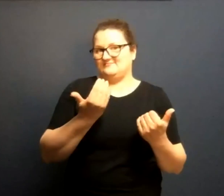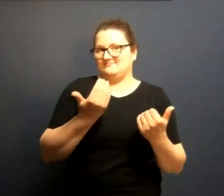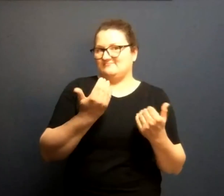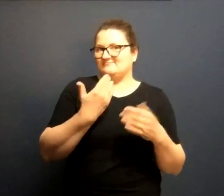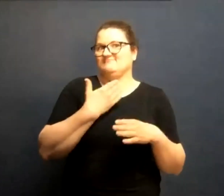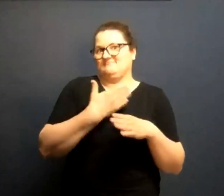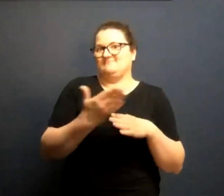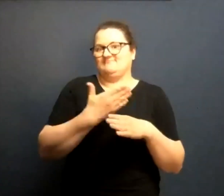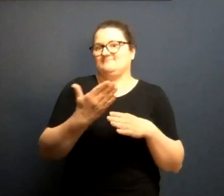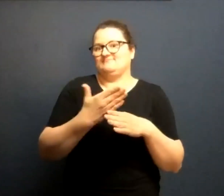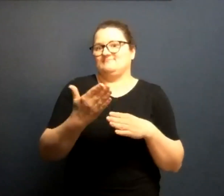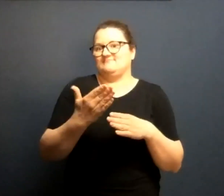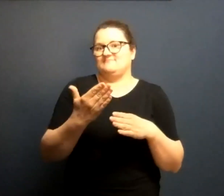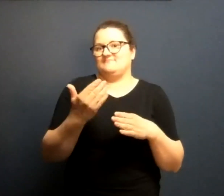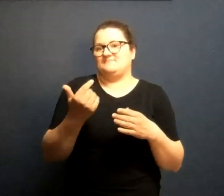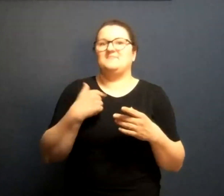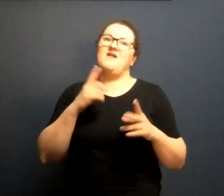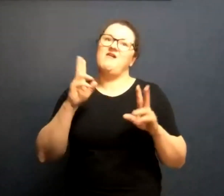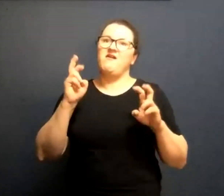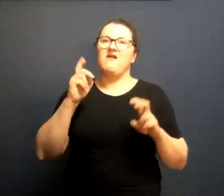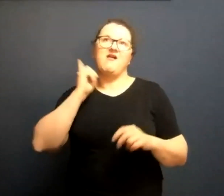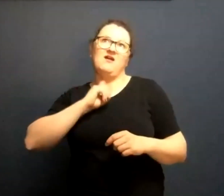wynikać chyba z takiego udawania młodości.